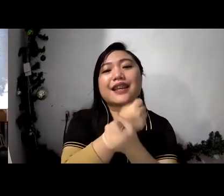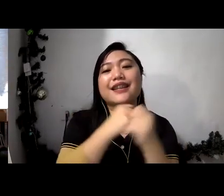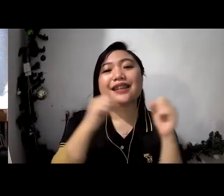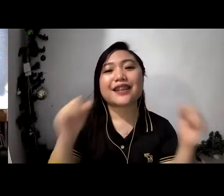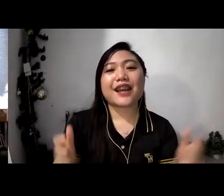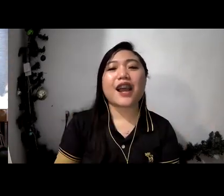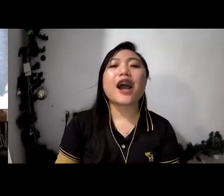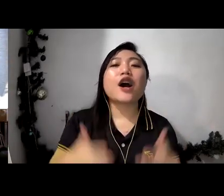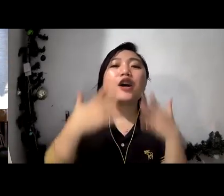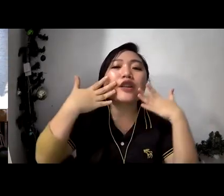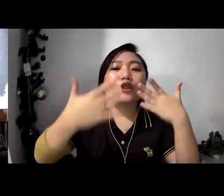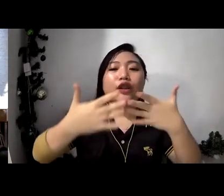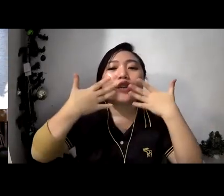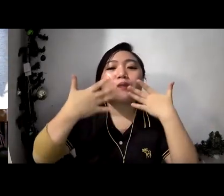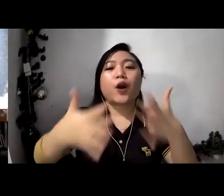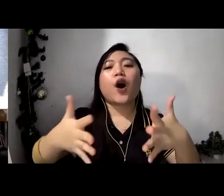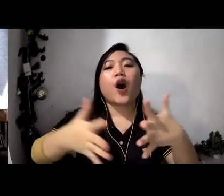Maraming salamat.